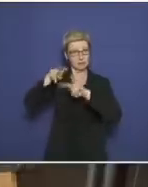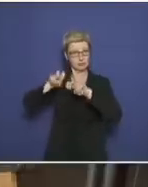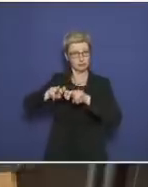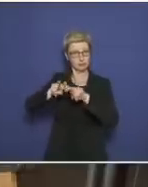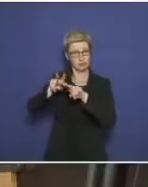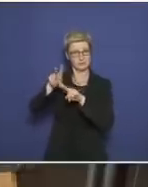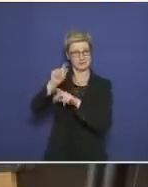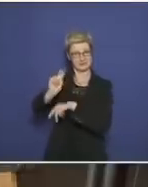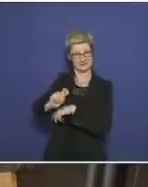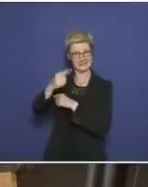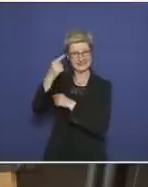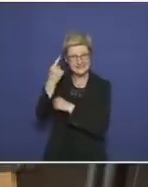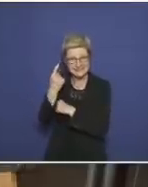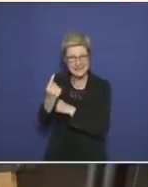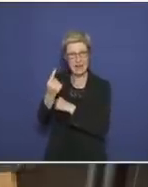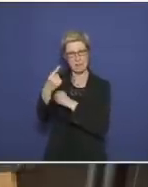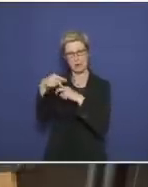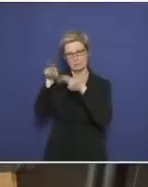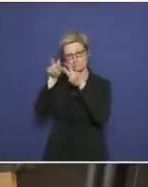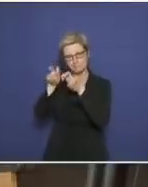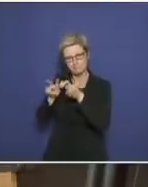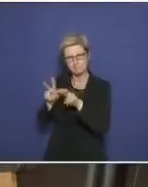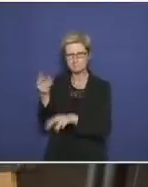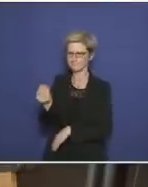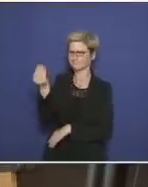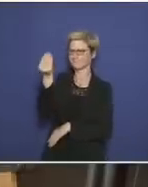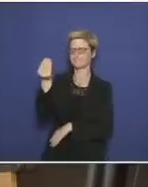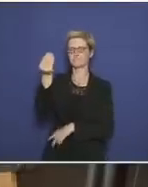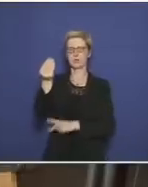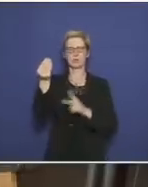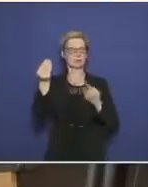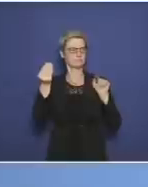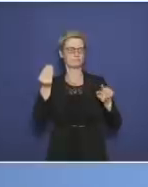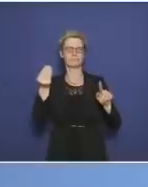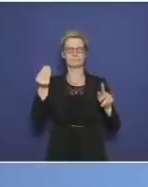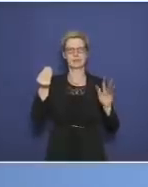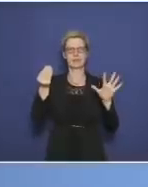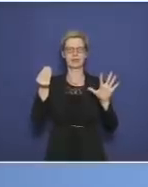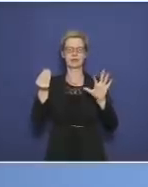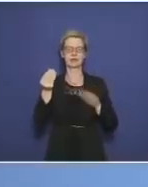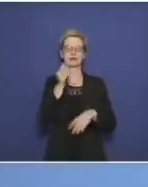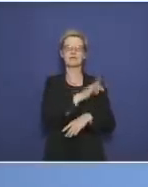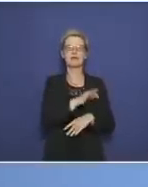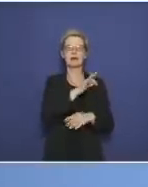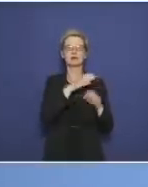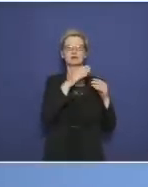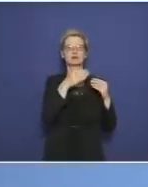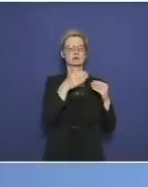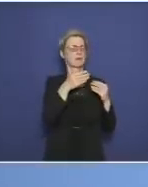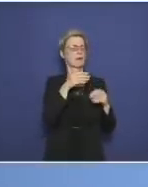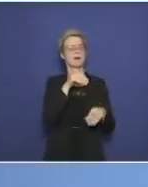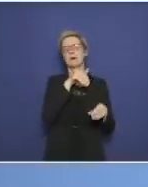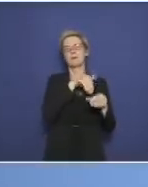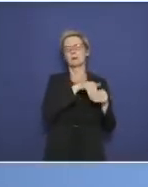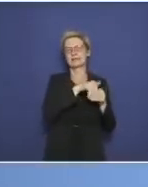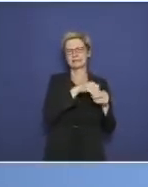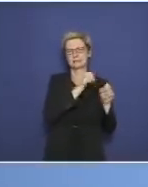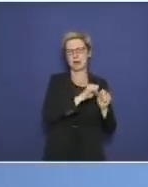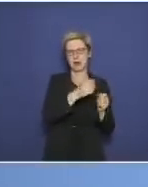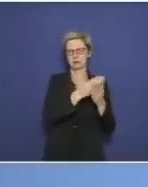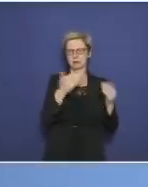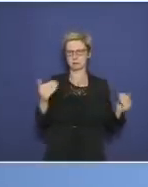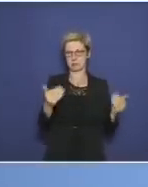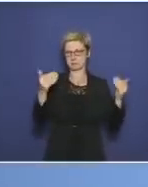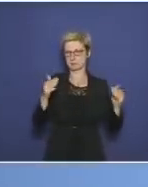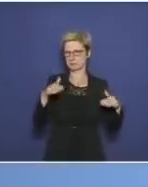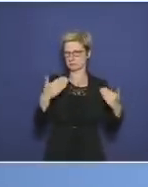diesen Ergebnissen widersprechen? Da geht es ja um das Gefährdungspotenzial. Also die Studie ist uns über die Medienberichte, die heute erschienen